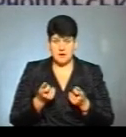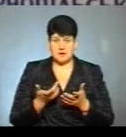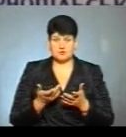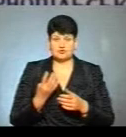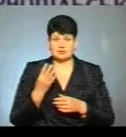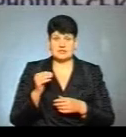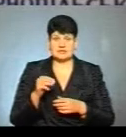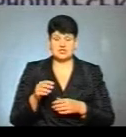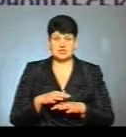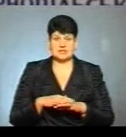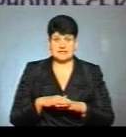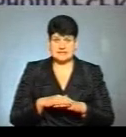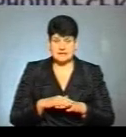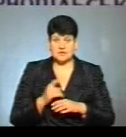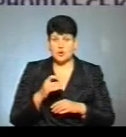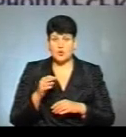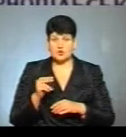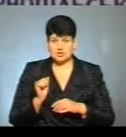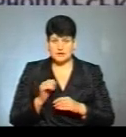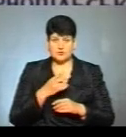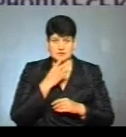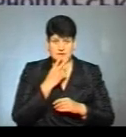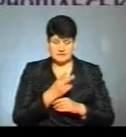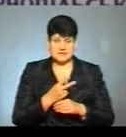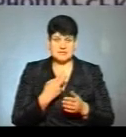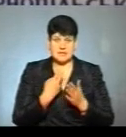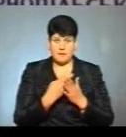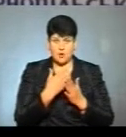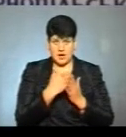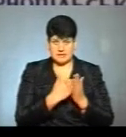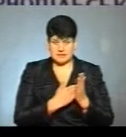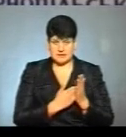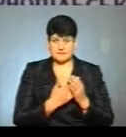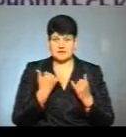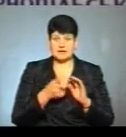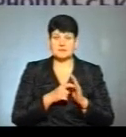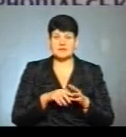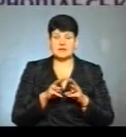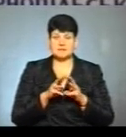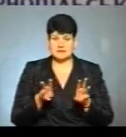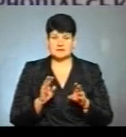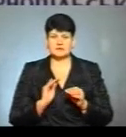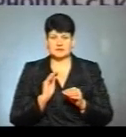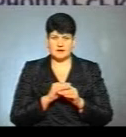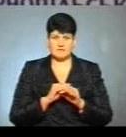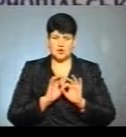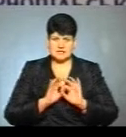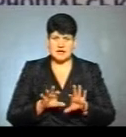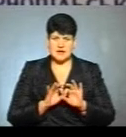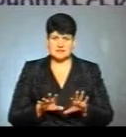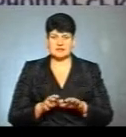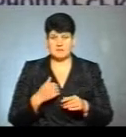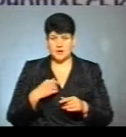мало, 4 тисячі населення. Хоча, якщо дивитися на показники, зараз Кабмін дав методику ще до роз'яснення.